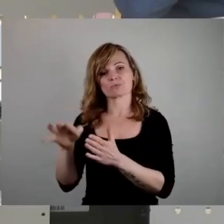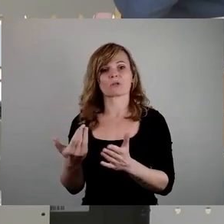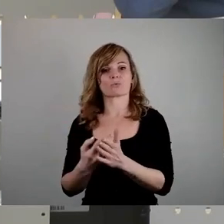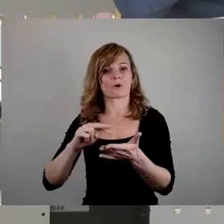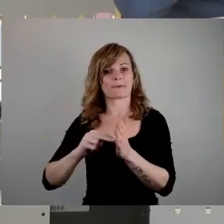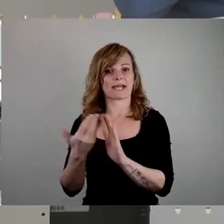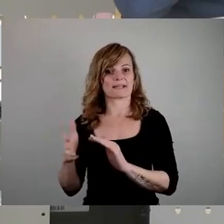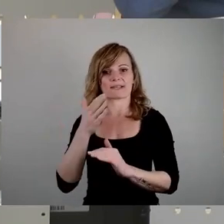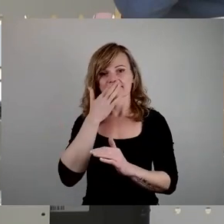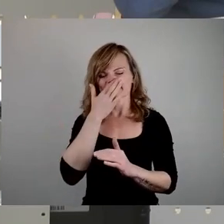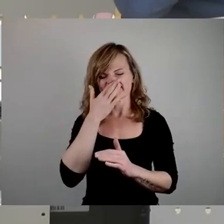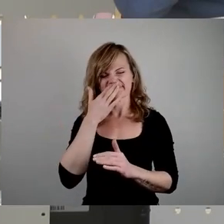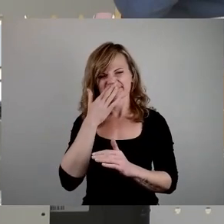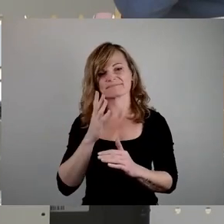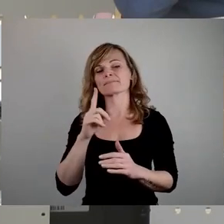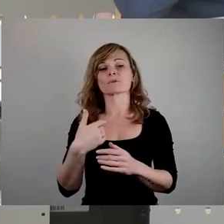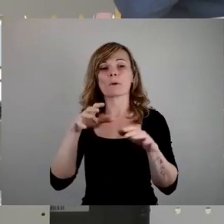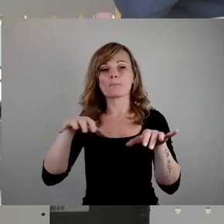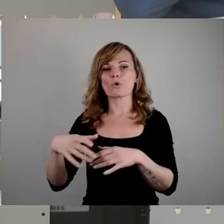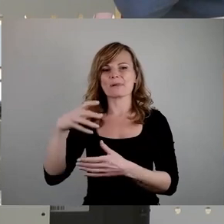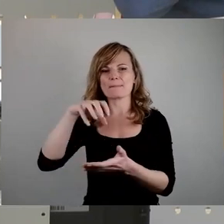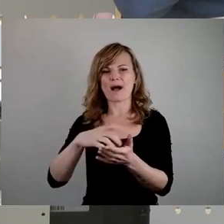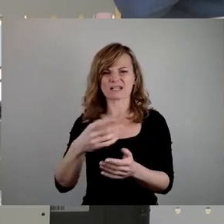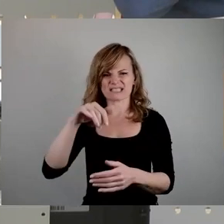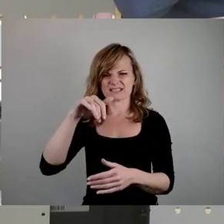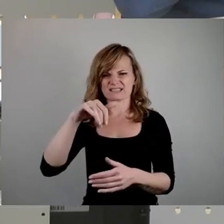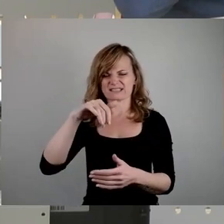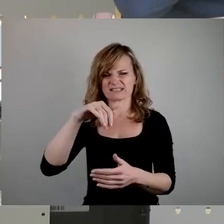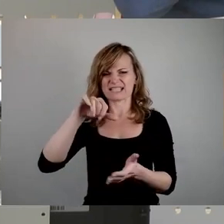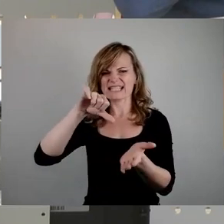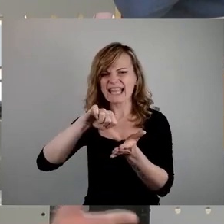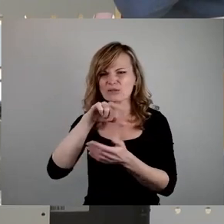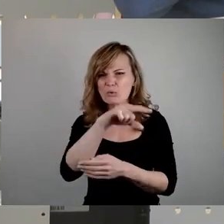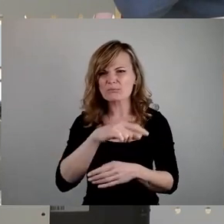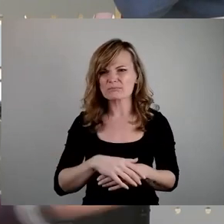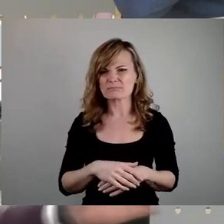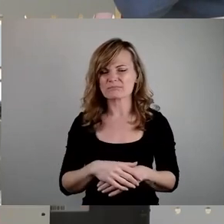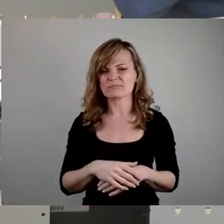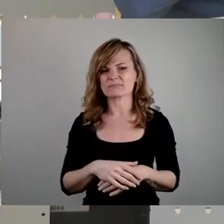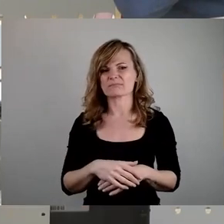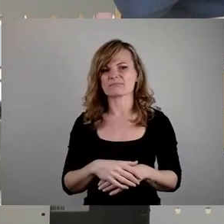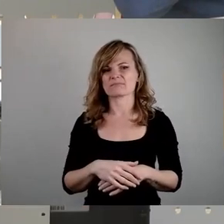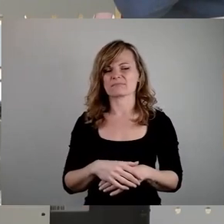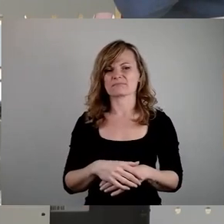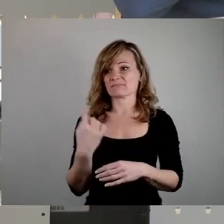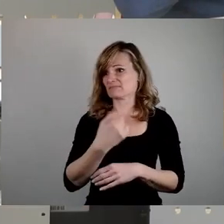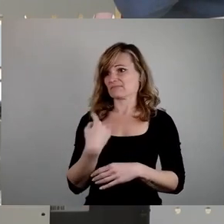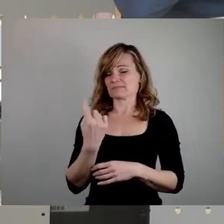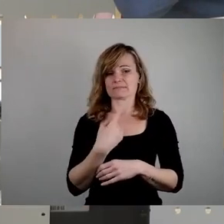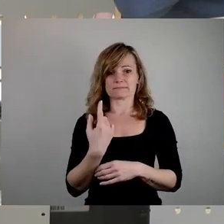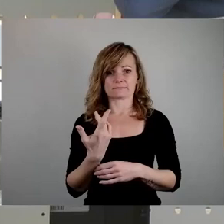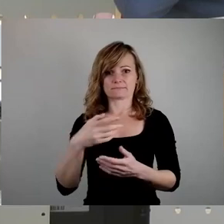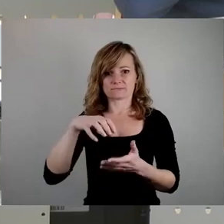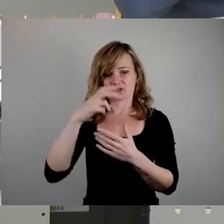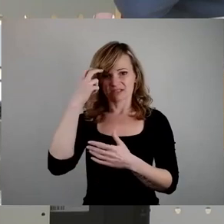Und ganz ehrlich, ein Möbelmarkt in der Innenstadt, wir reden, beziehungsweise hier, insbesondere die Hälfte des Stadtrates, redet